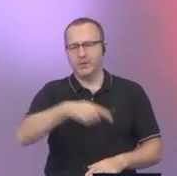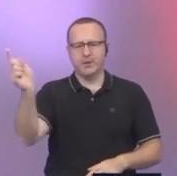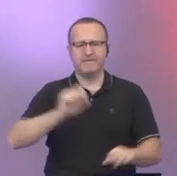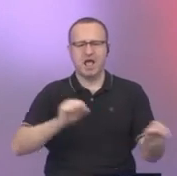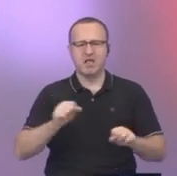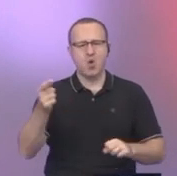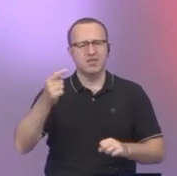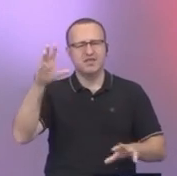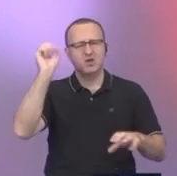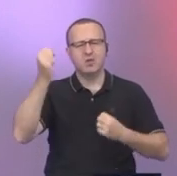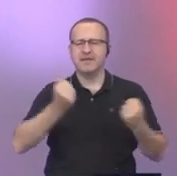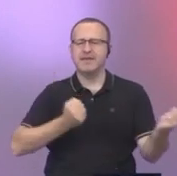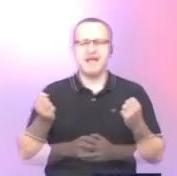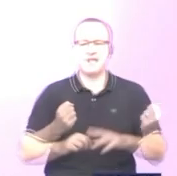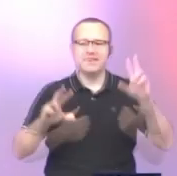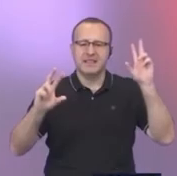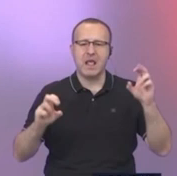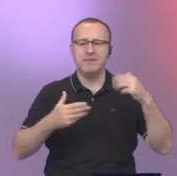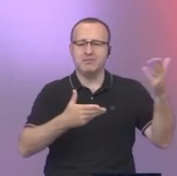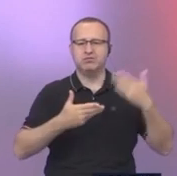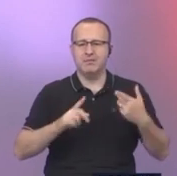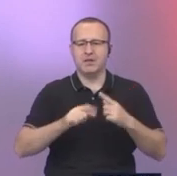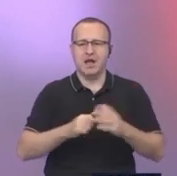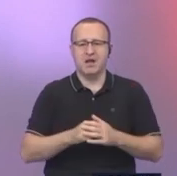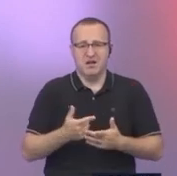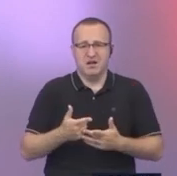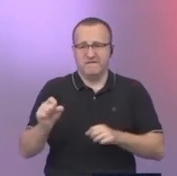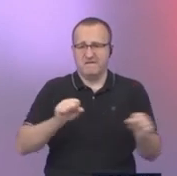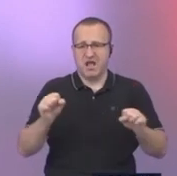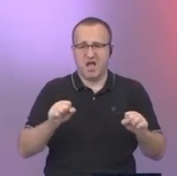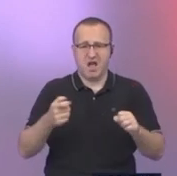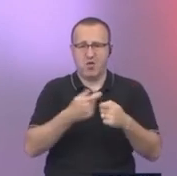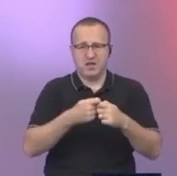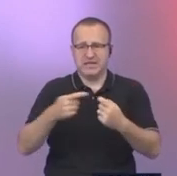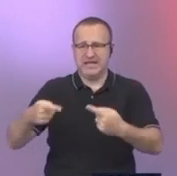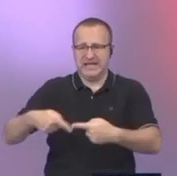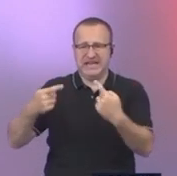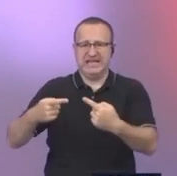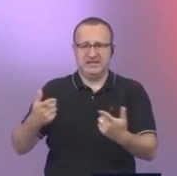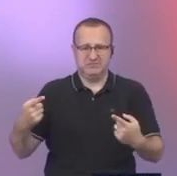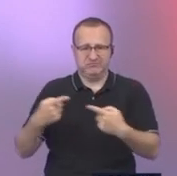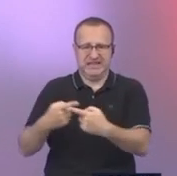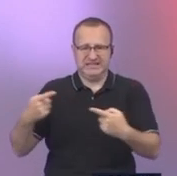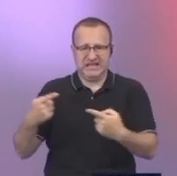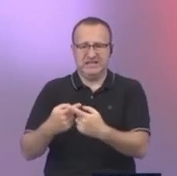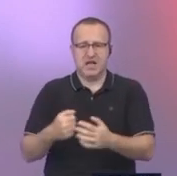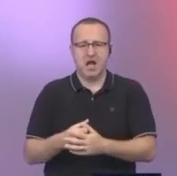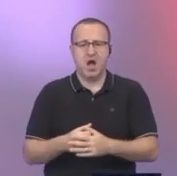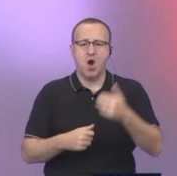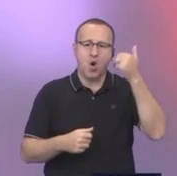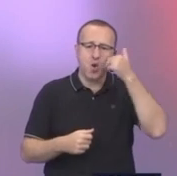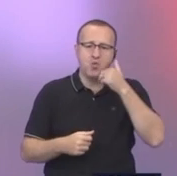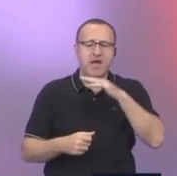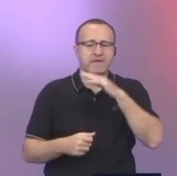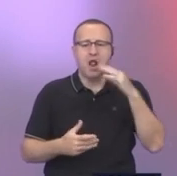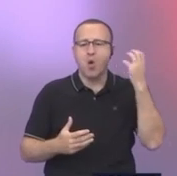schopný riadiť nič a nie ešte to ministerstvo financií. Vyvolávajú koaličné krízy, venujú sa sami sebe a ľudia v mnohých obciach dnes nevedia, či vôbec